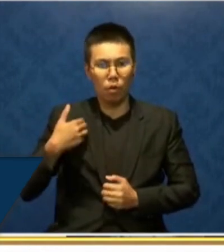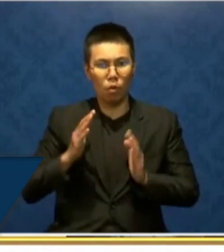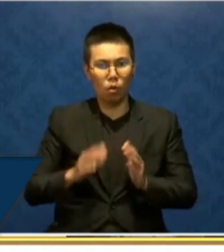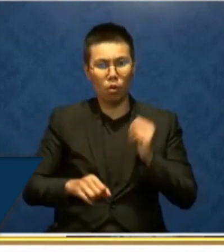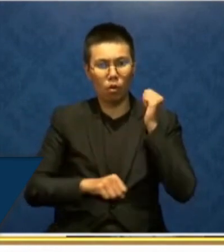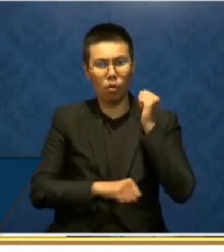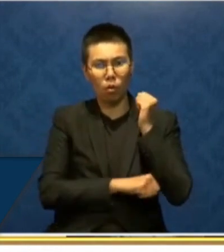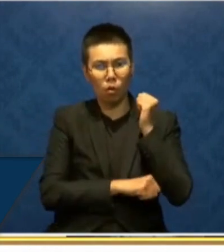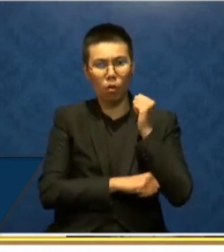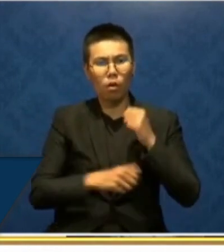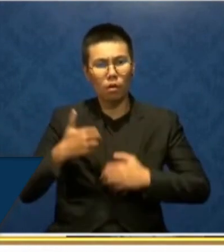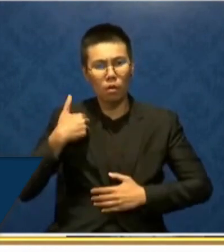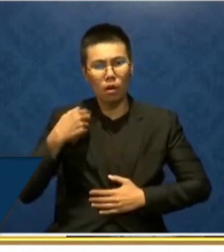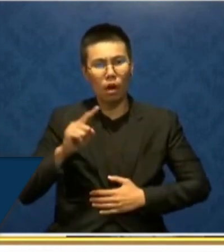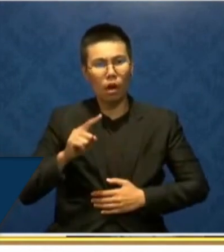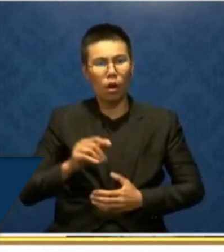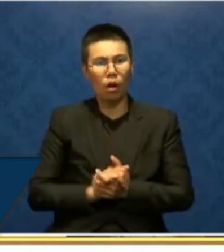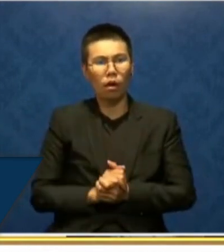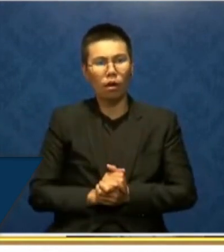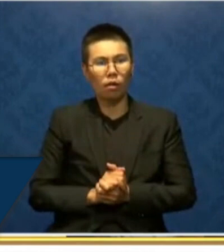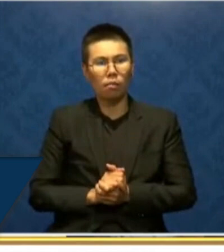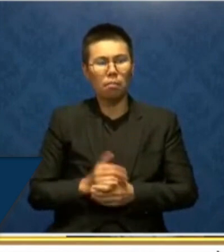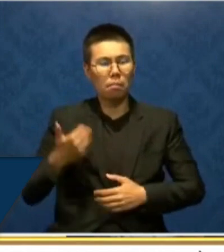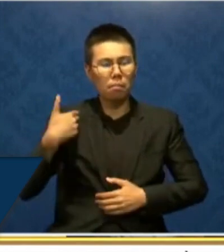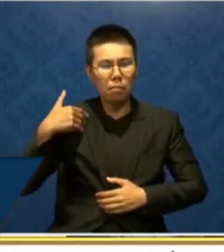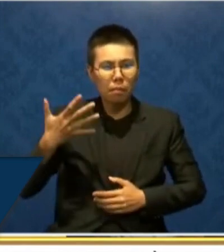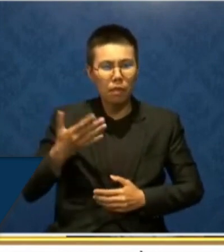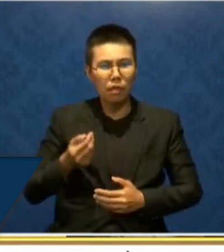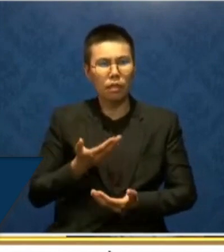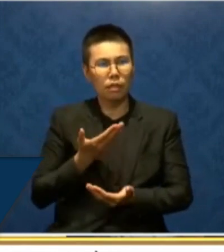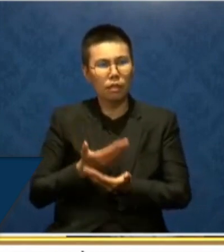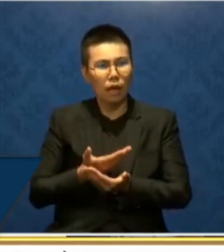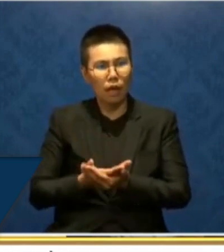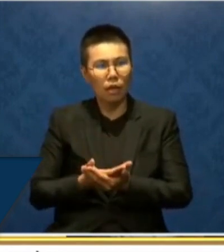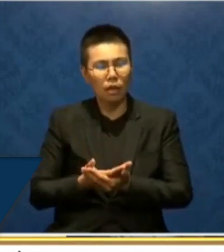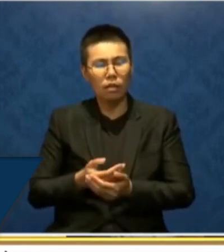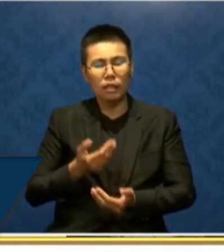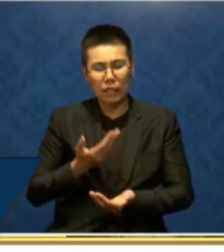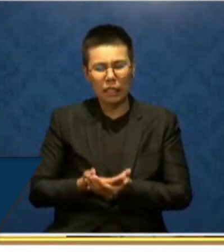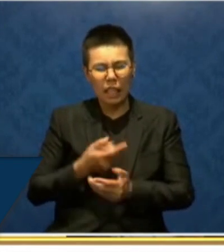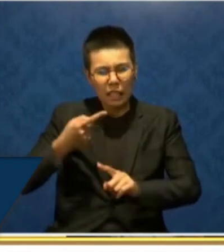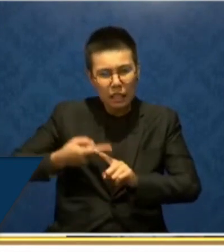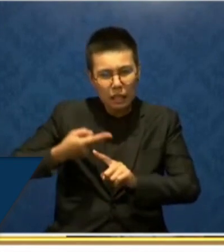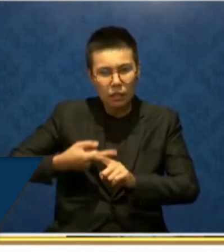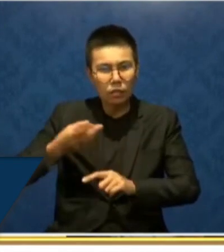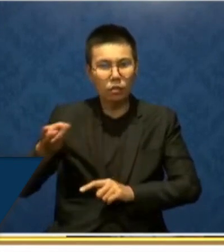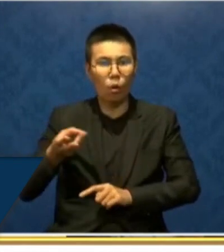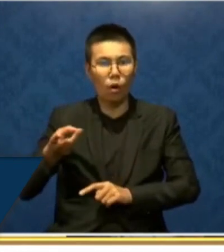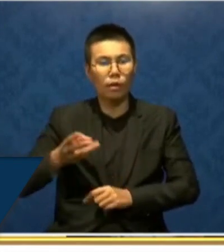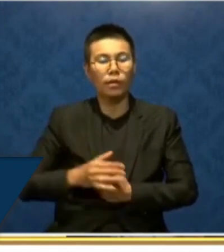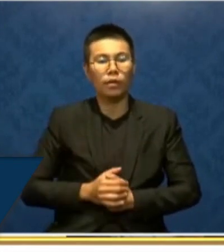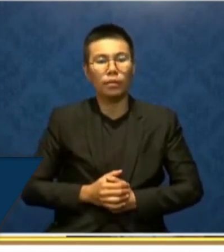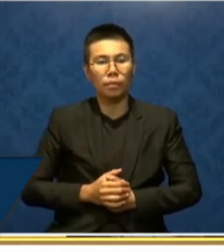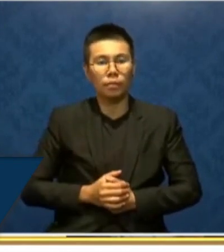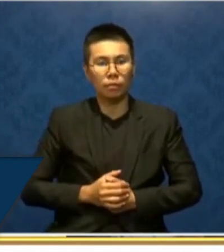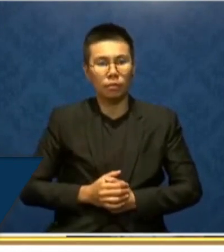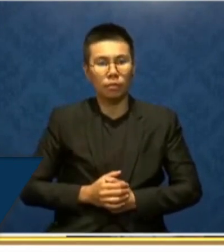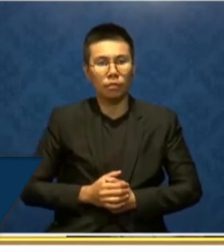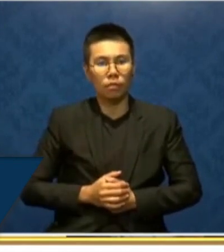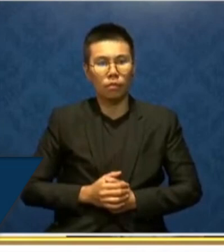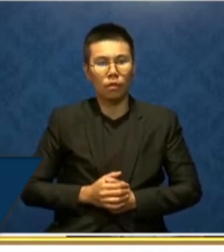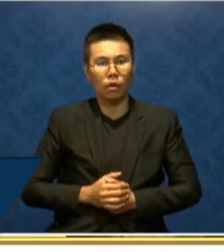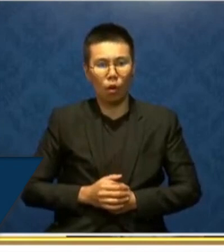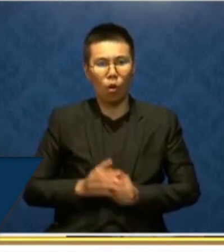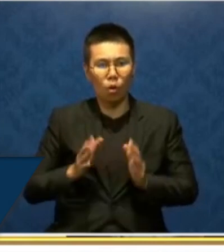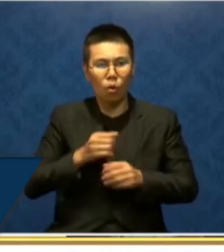มีทั้งผู้ที่ไม่มีศักยภาพนะครับหรือว่าเป็นผู้ที่อาจจะรายได้น้อยลำดับที่2ครับคือเป็นผู้ที่ชรา